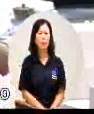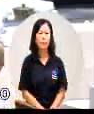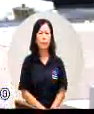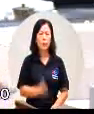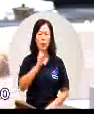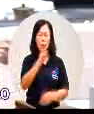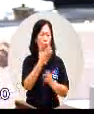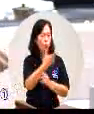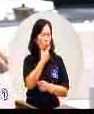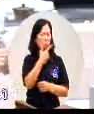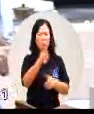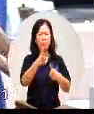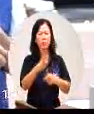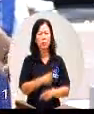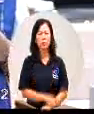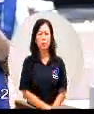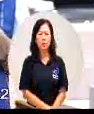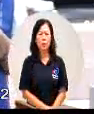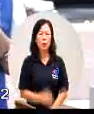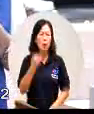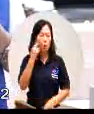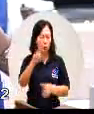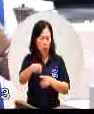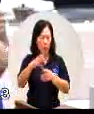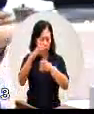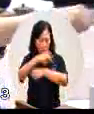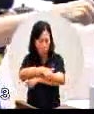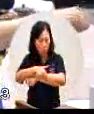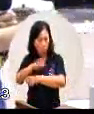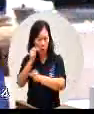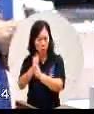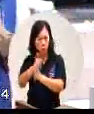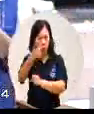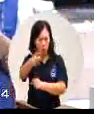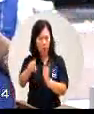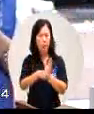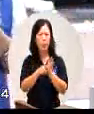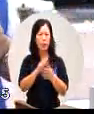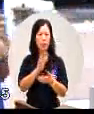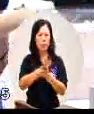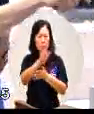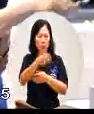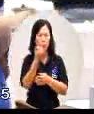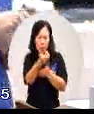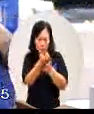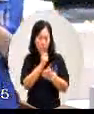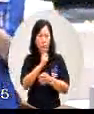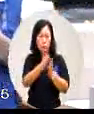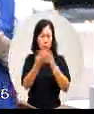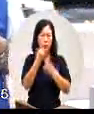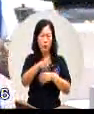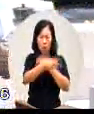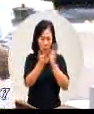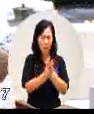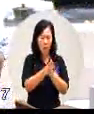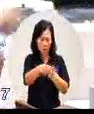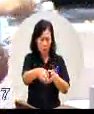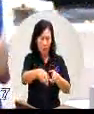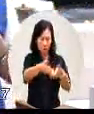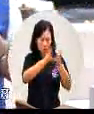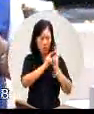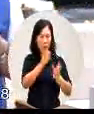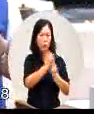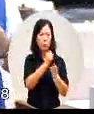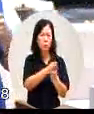开玩笑。你若个开发落去好好，你包括你个头诶，我甲你讲诶，那个玉清桥开发落去，通